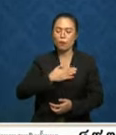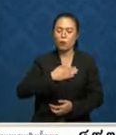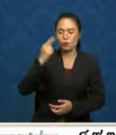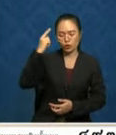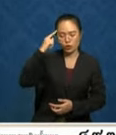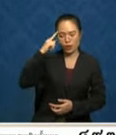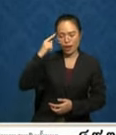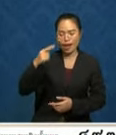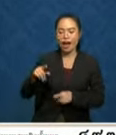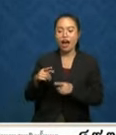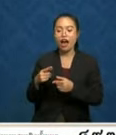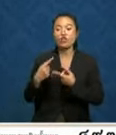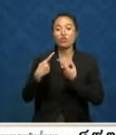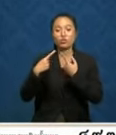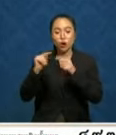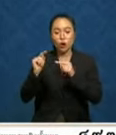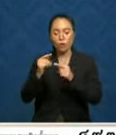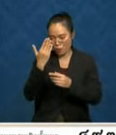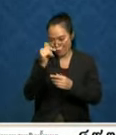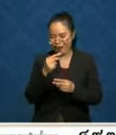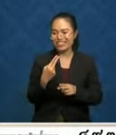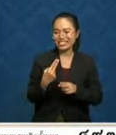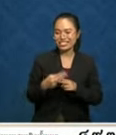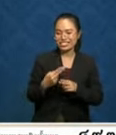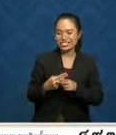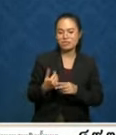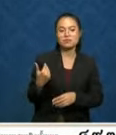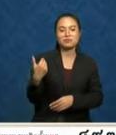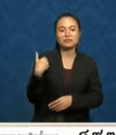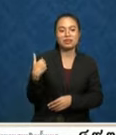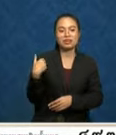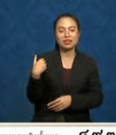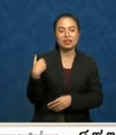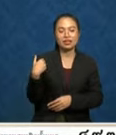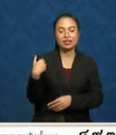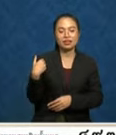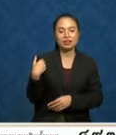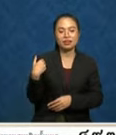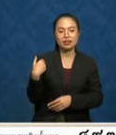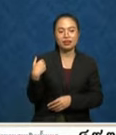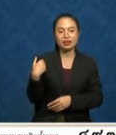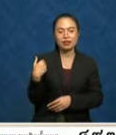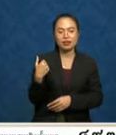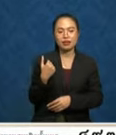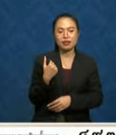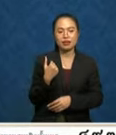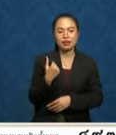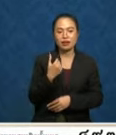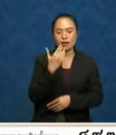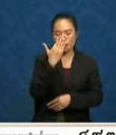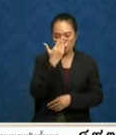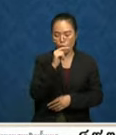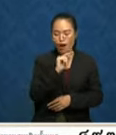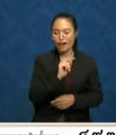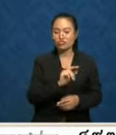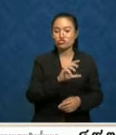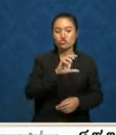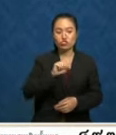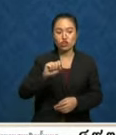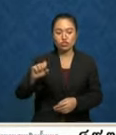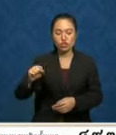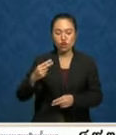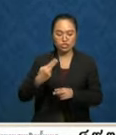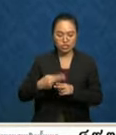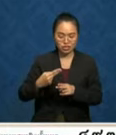อกาสท่านตอบเพราะท่านเสียหายนะครับเพราะว่าท่านจิรัตน์เนี่ยนะครับได้พาดพิงนะครับผมก็ฟัง